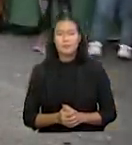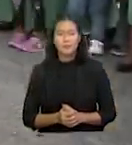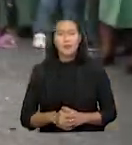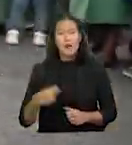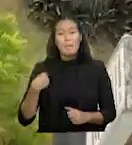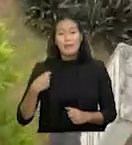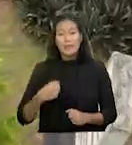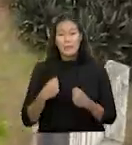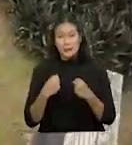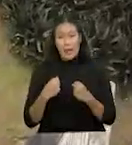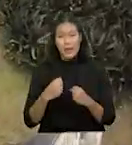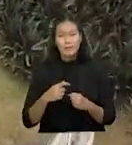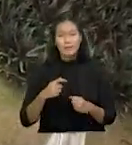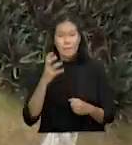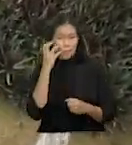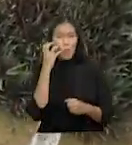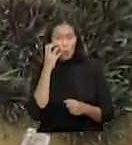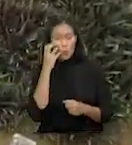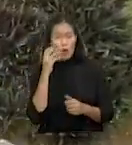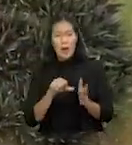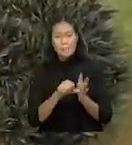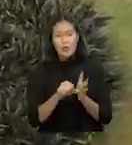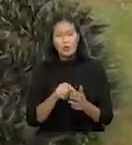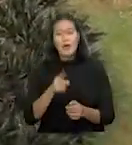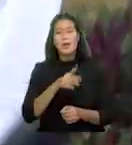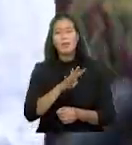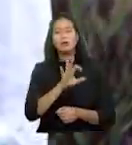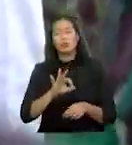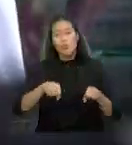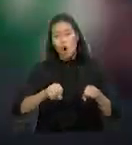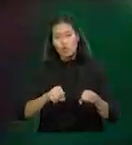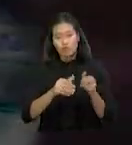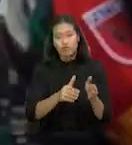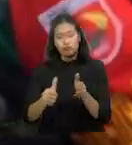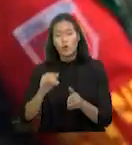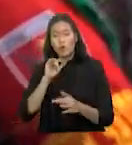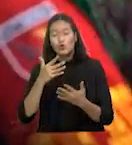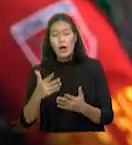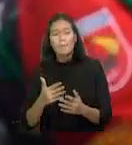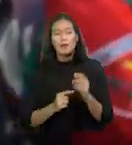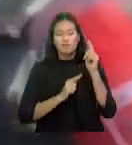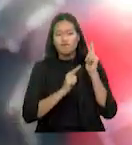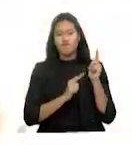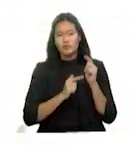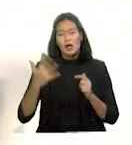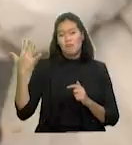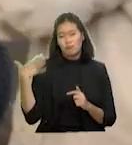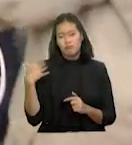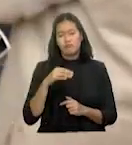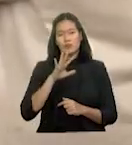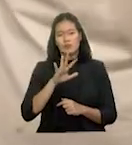Menteri Pertahanan Prabowo Subianto serahkan bantuan 40 unit kendaraan bermotor untuk Komando Distrik Militer 1503